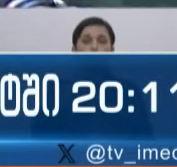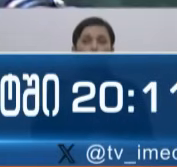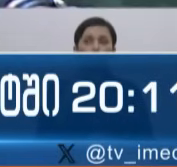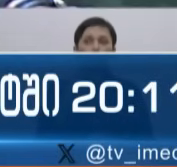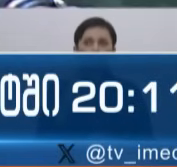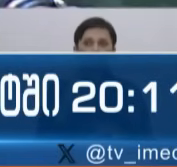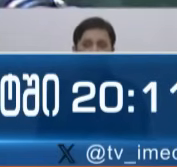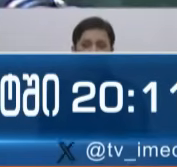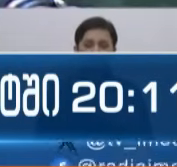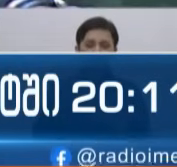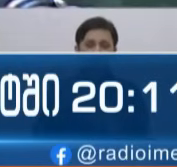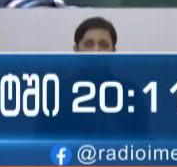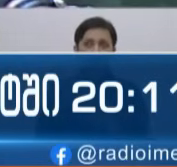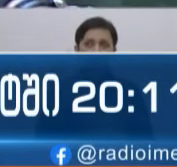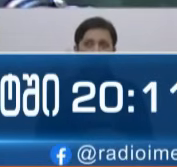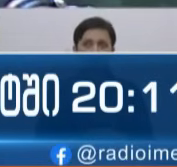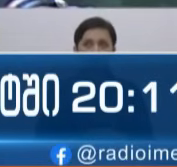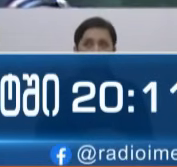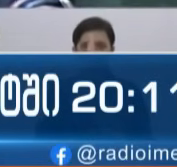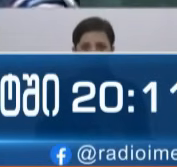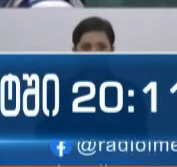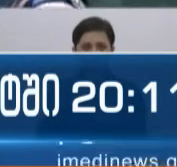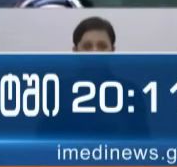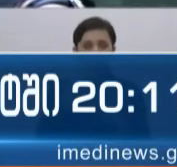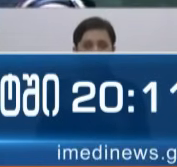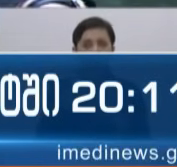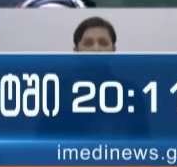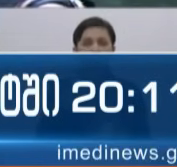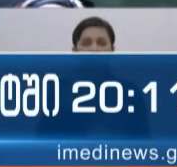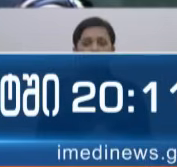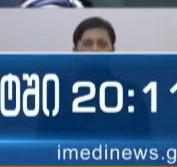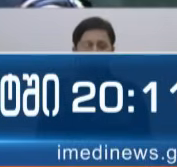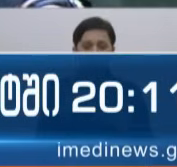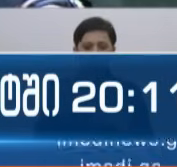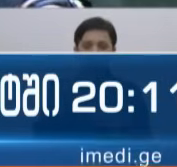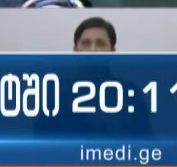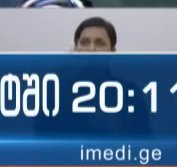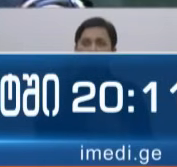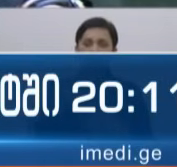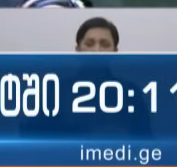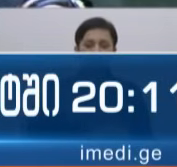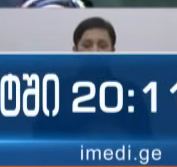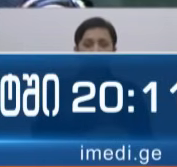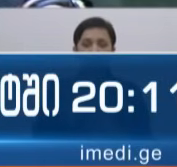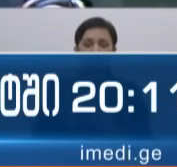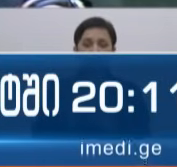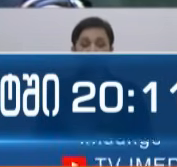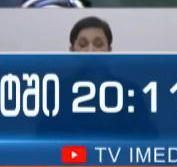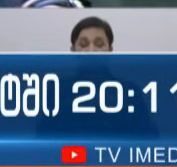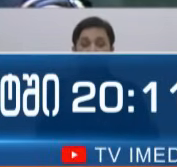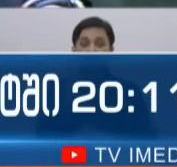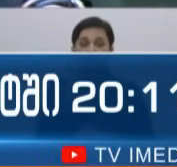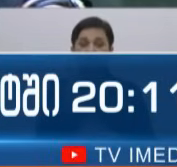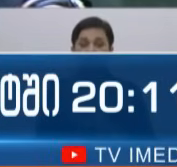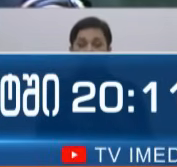და სხვა დედაქალაქებში, სადაც ისინი პირდაპირ ეუბნებოდნენ ევროპელ პოლიტიკოსებს, რომ საქართველოსთვის ევროკავშირის წევრობის